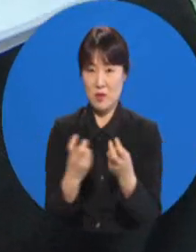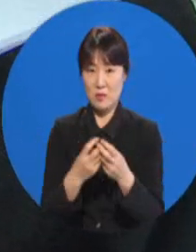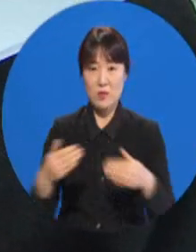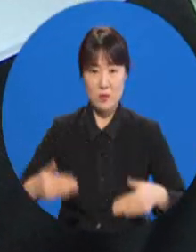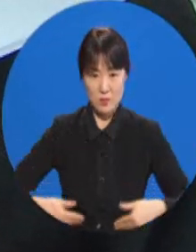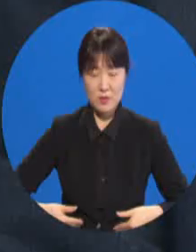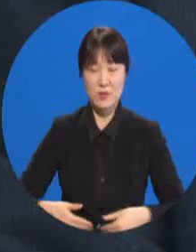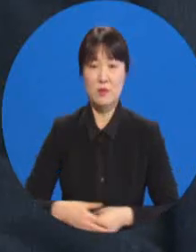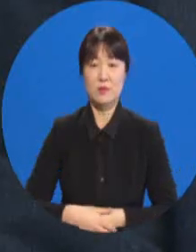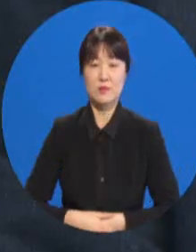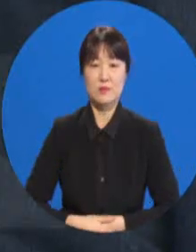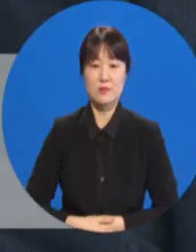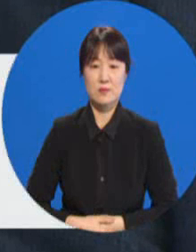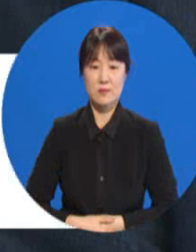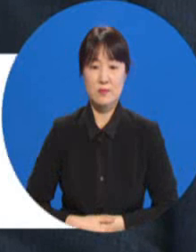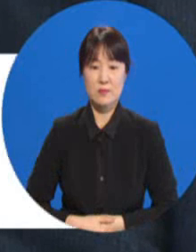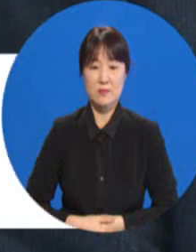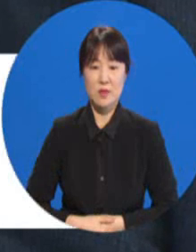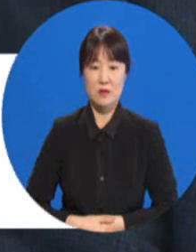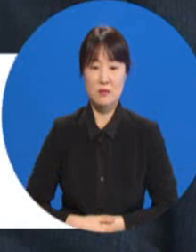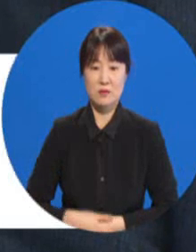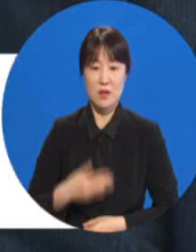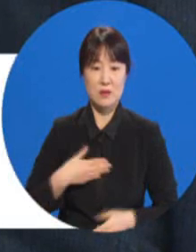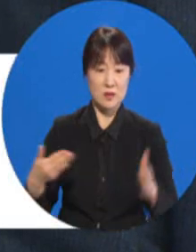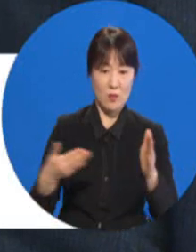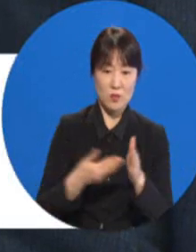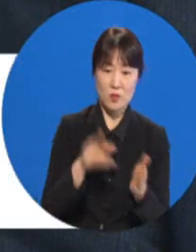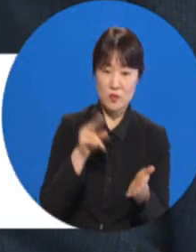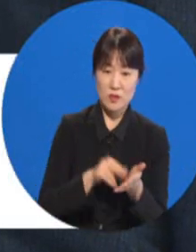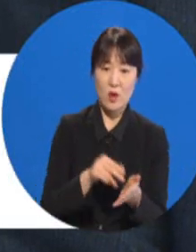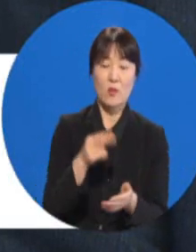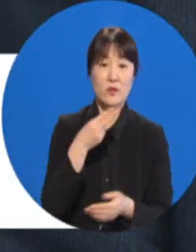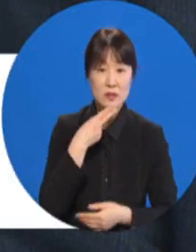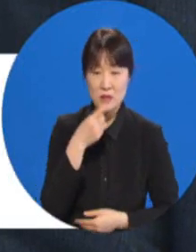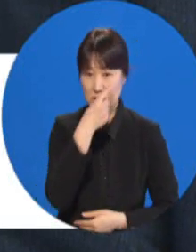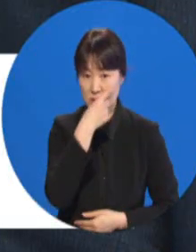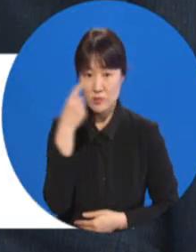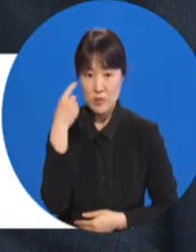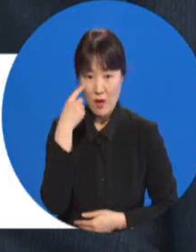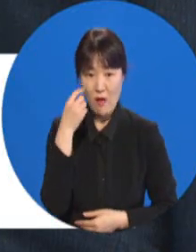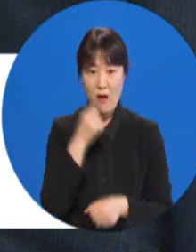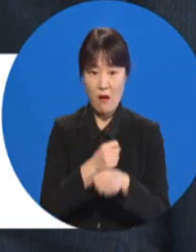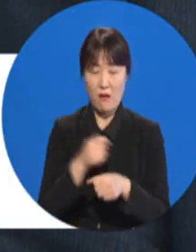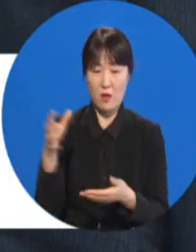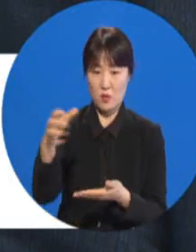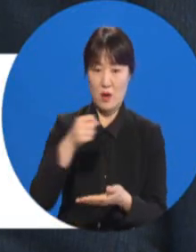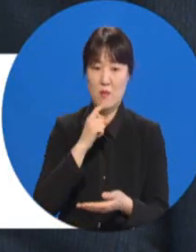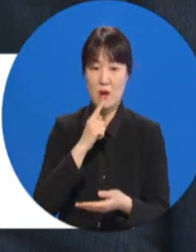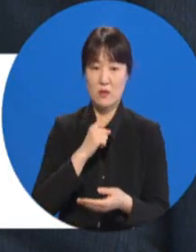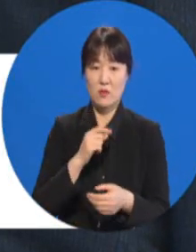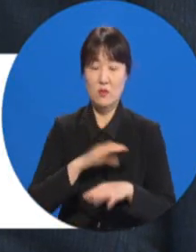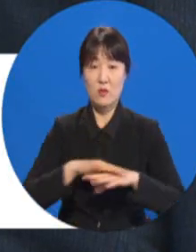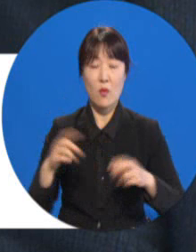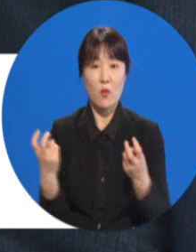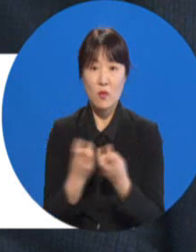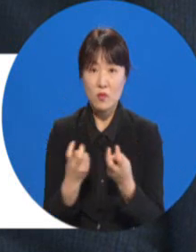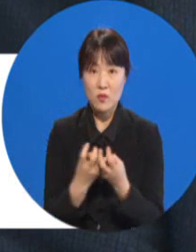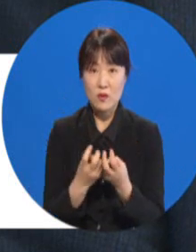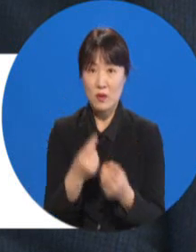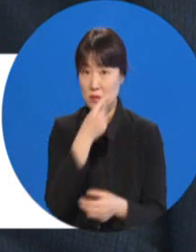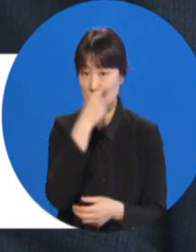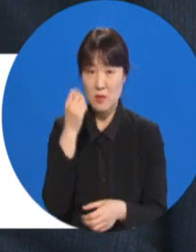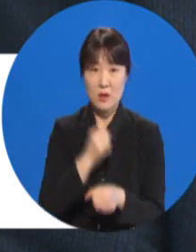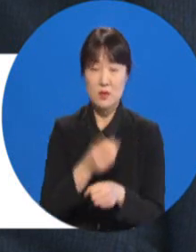할 부분입니다. 저희 보고 이거 해도 문제가 없는지를 증명을 해서 이제 가져오라고 했는데 이렇게 얘기를 하다